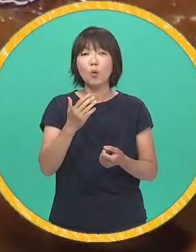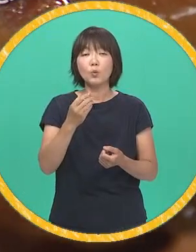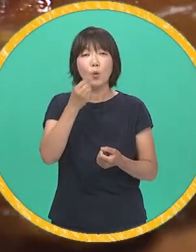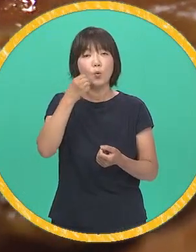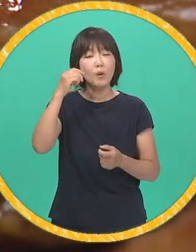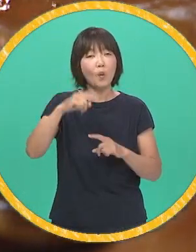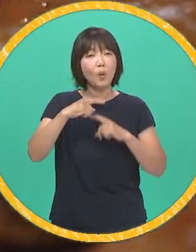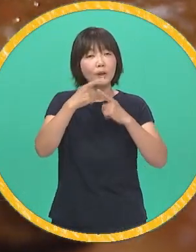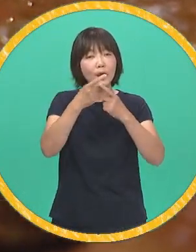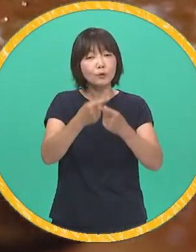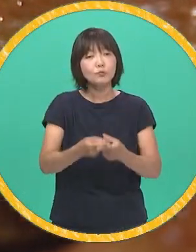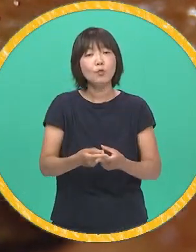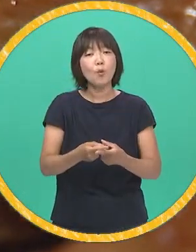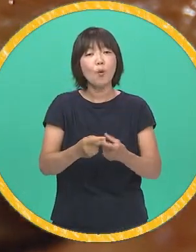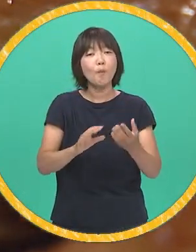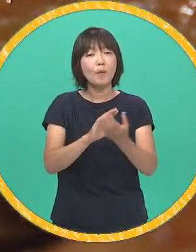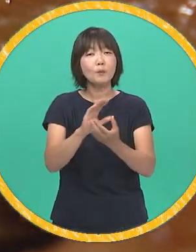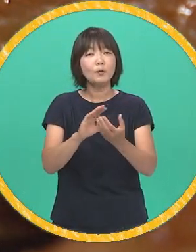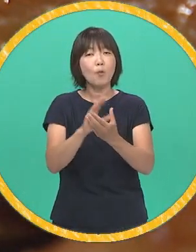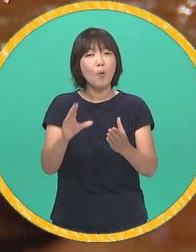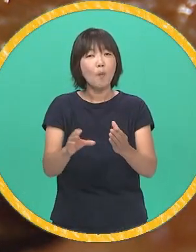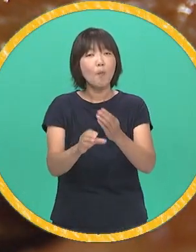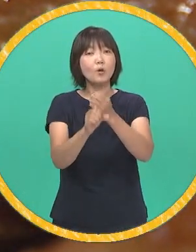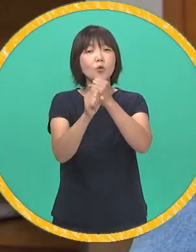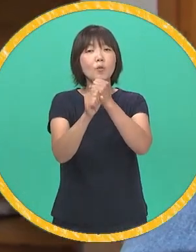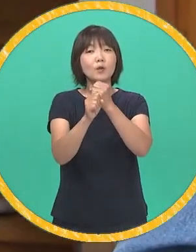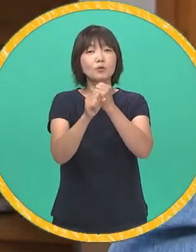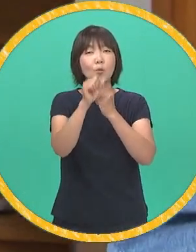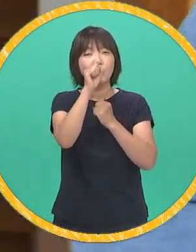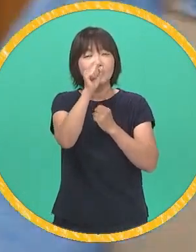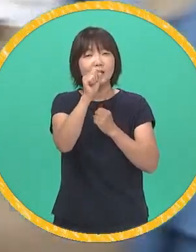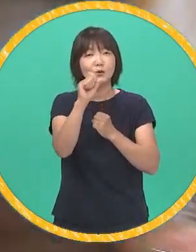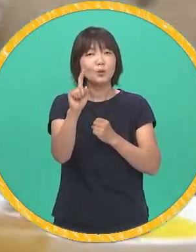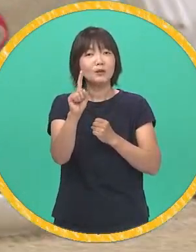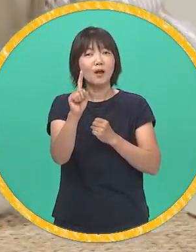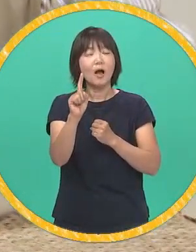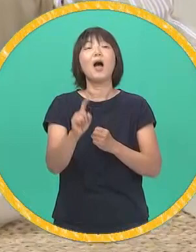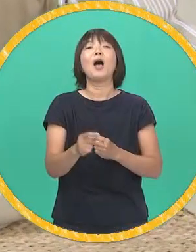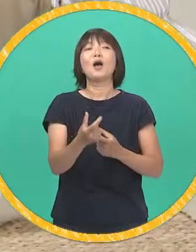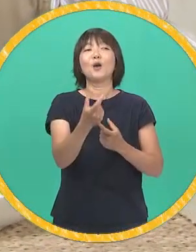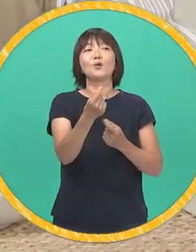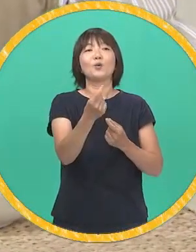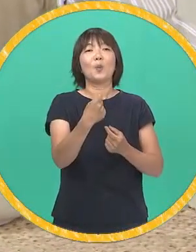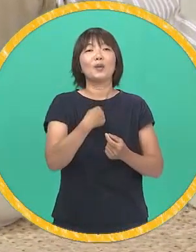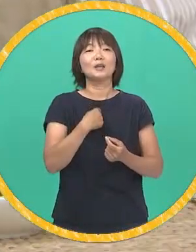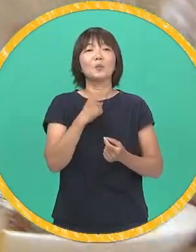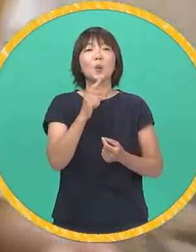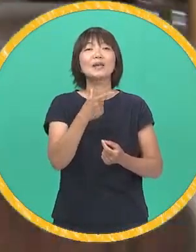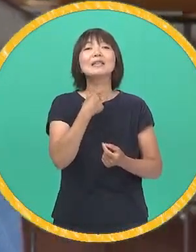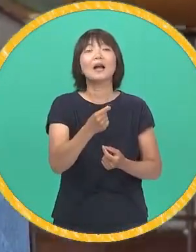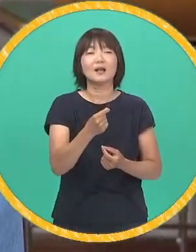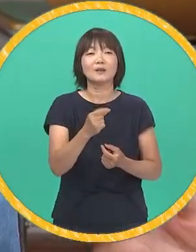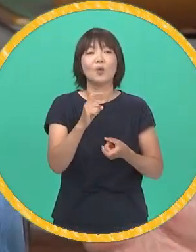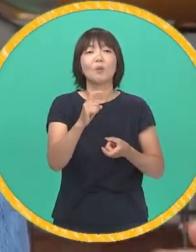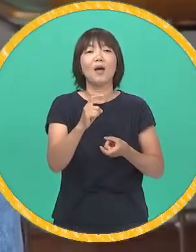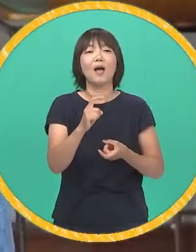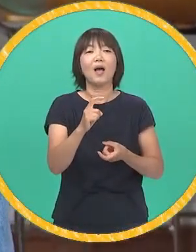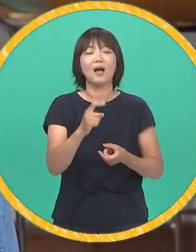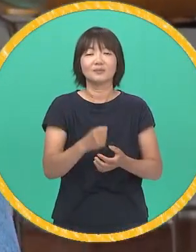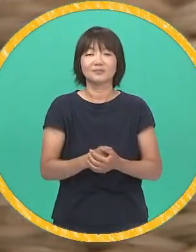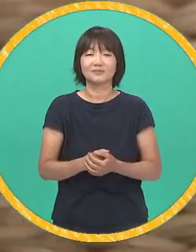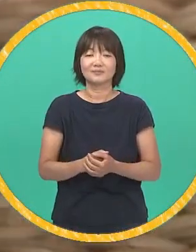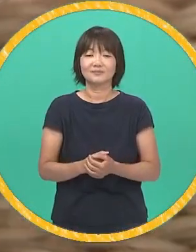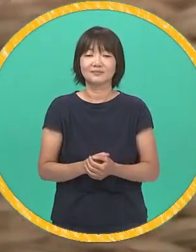それが来いい感じの頭打ってるんんですけどね品よろしく古いたかったんですよねこれずるいよ